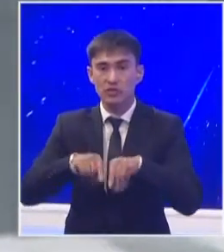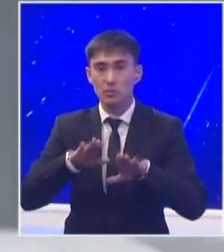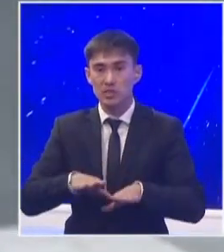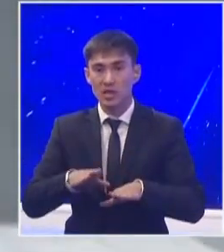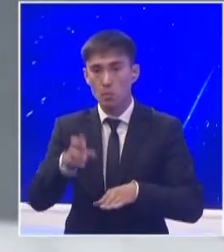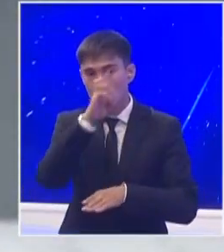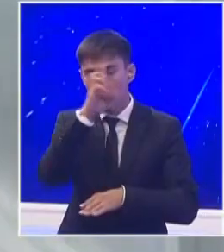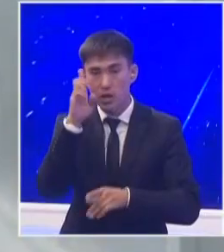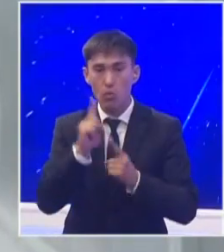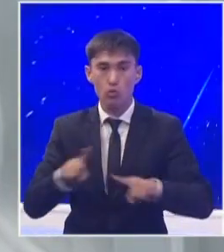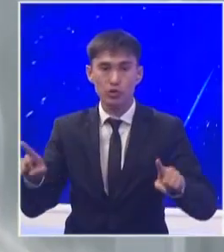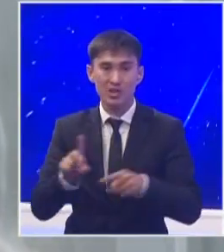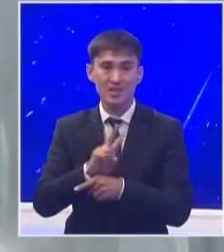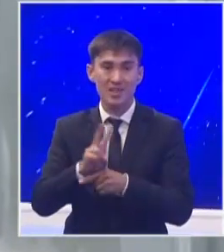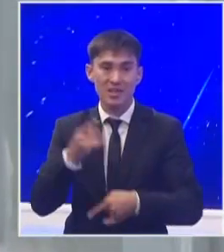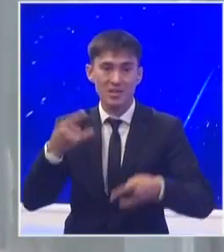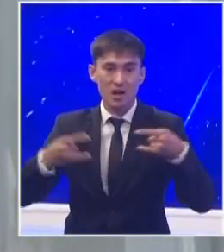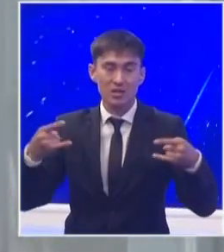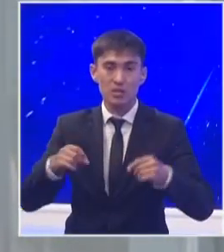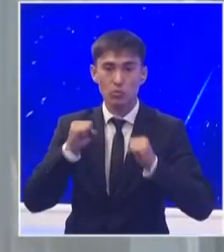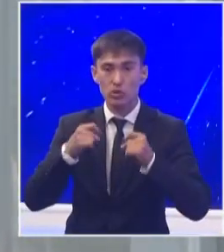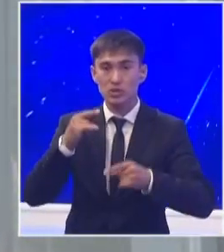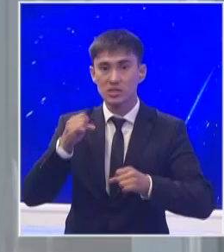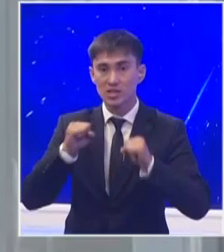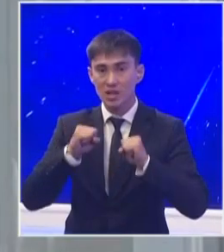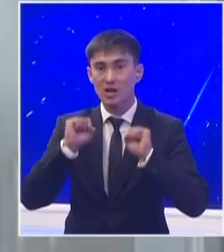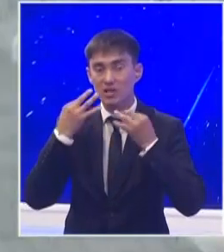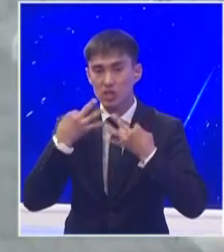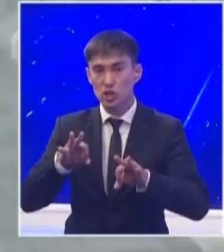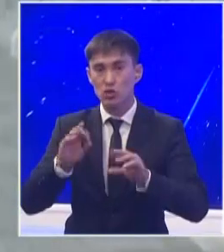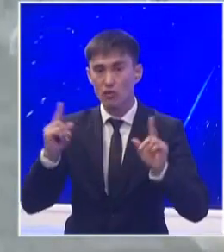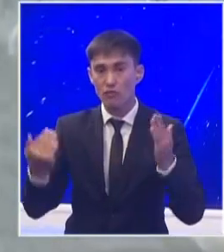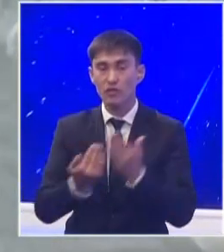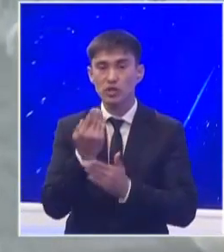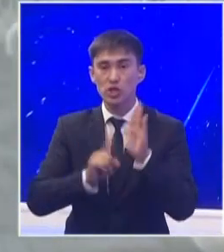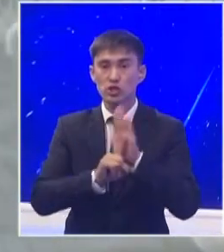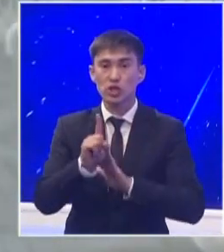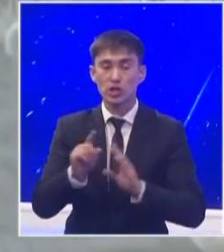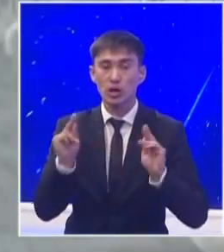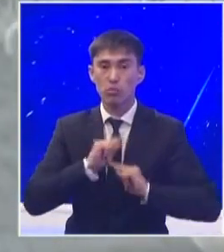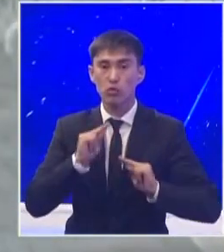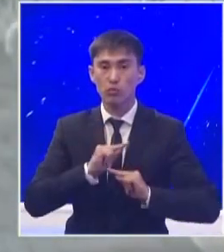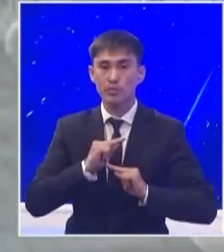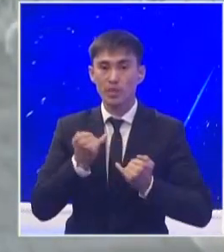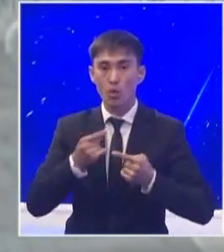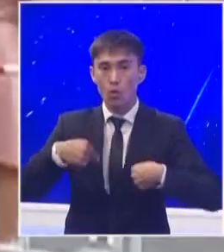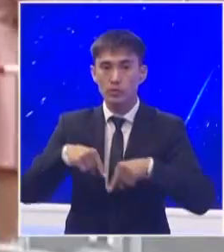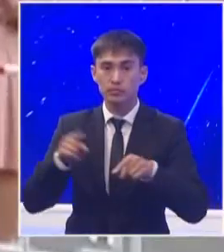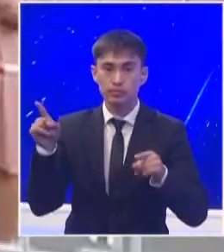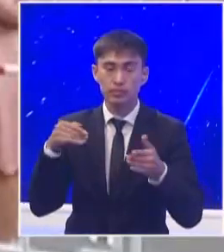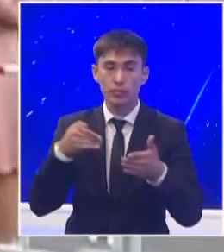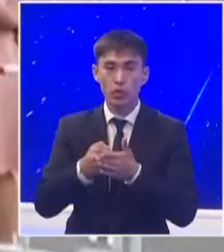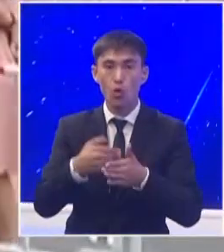местах, библиотеках, музеях, кинотеатрах и спортивных залах разрешено возобновить работу. При этом общий поток посетителей не